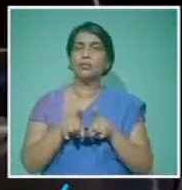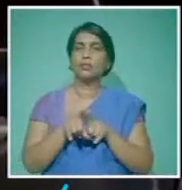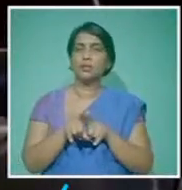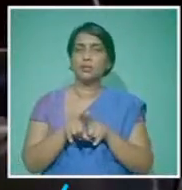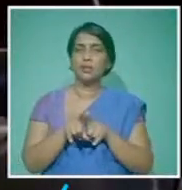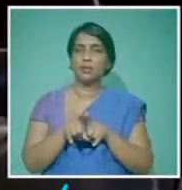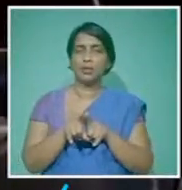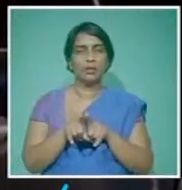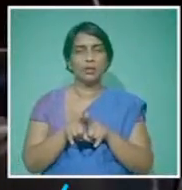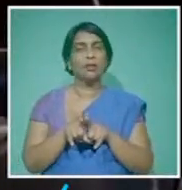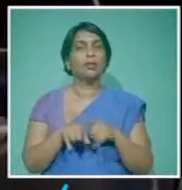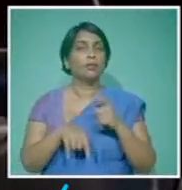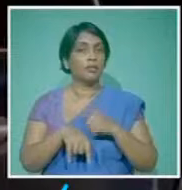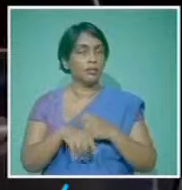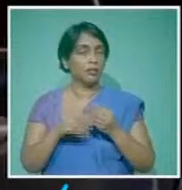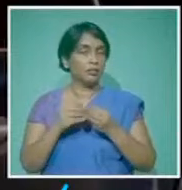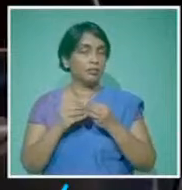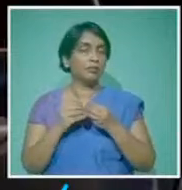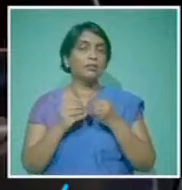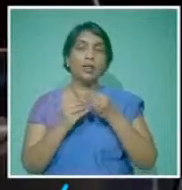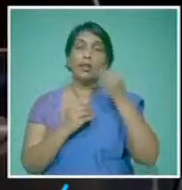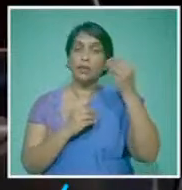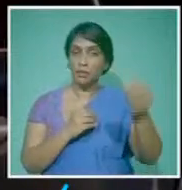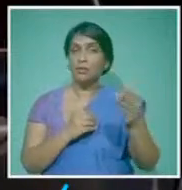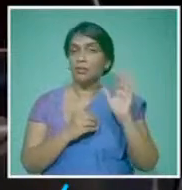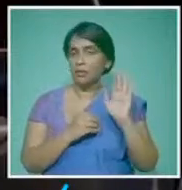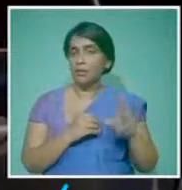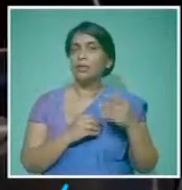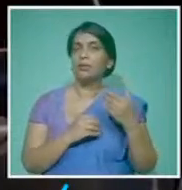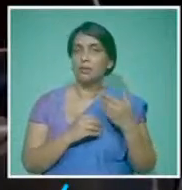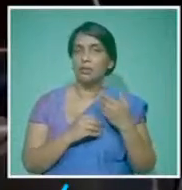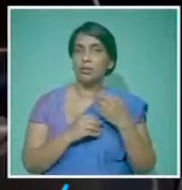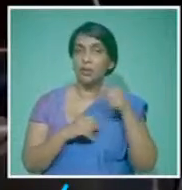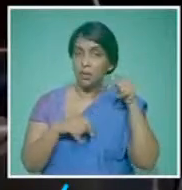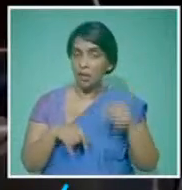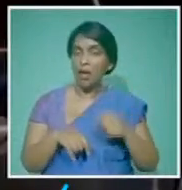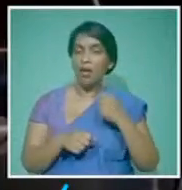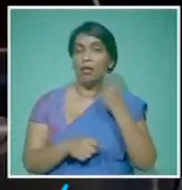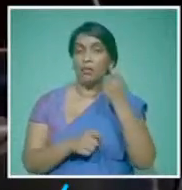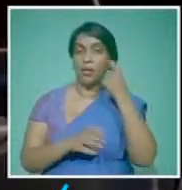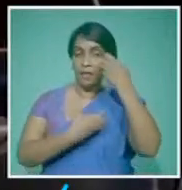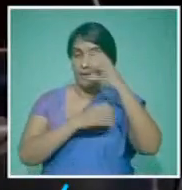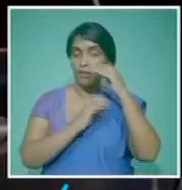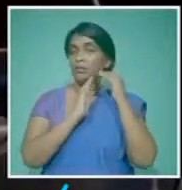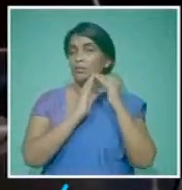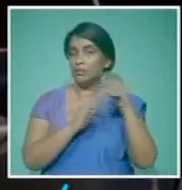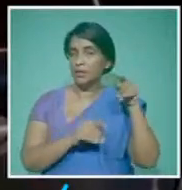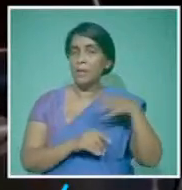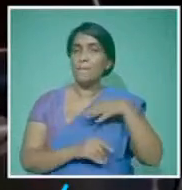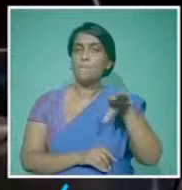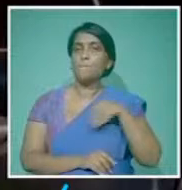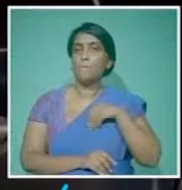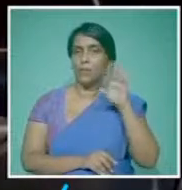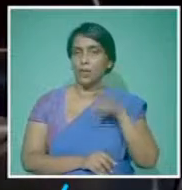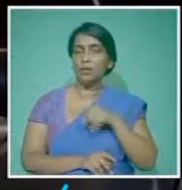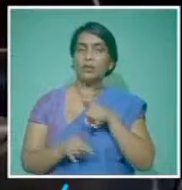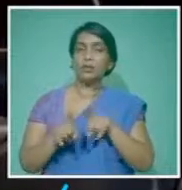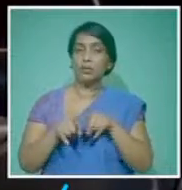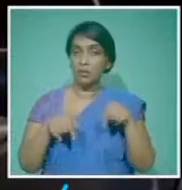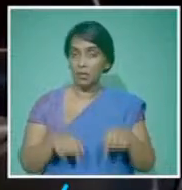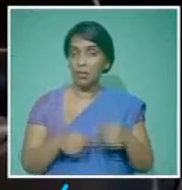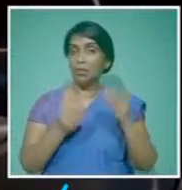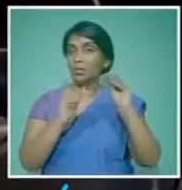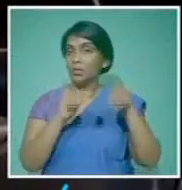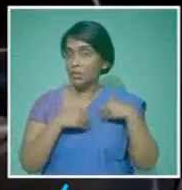कालयकट वगे कालकटवात् देन्न वेकियन एक दैंग आर्थिक विद्याज्ञांगुनात् पिलिगेन तियन एक याने अपिट